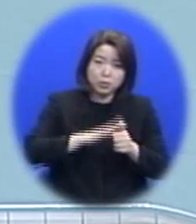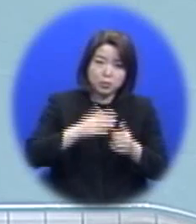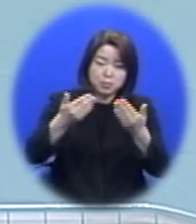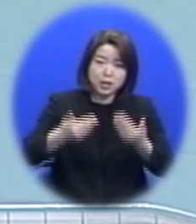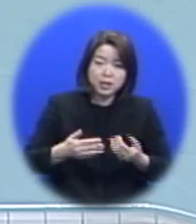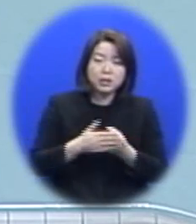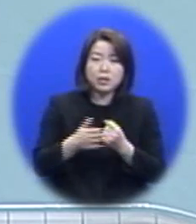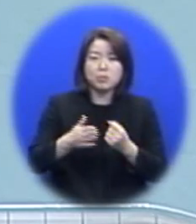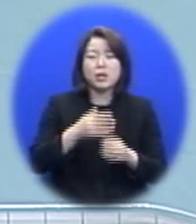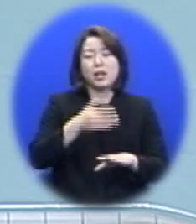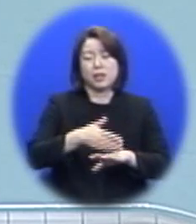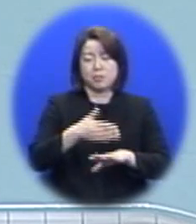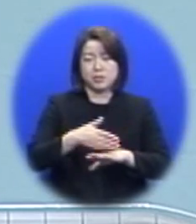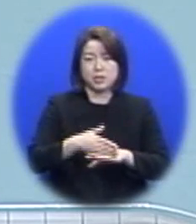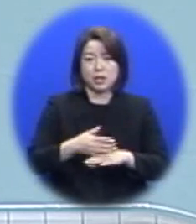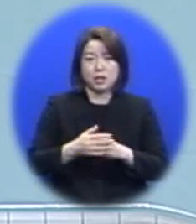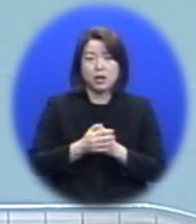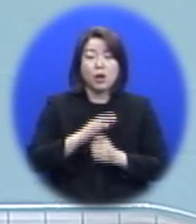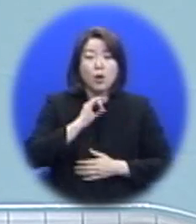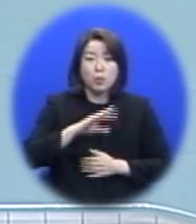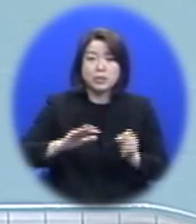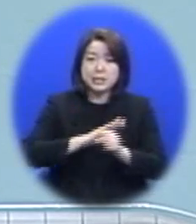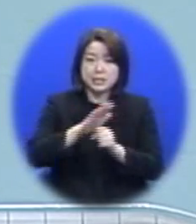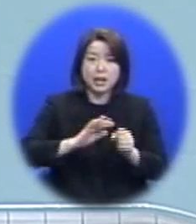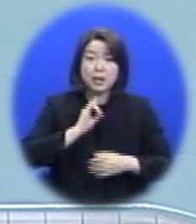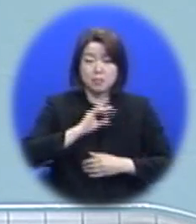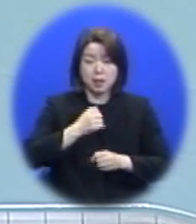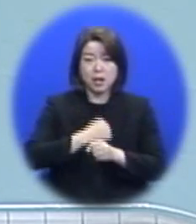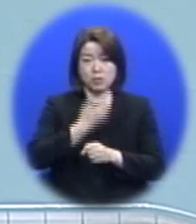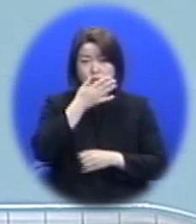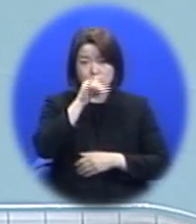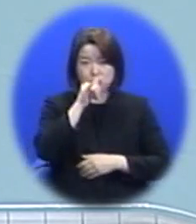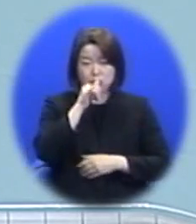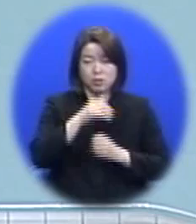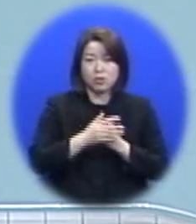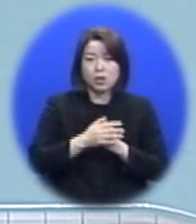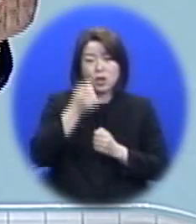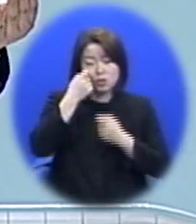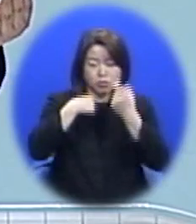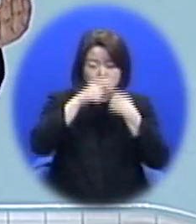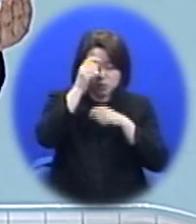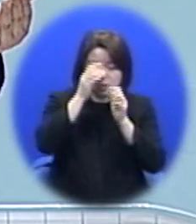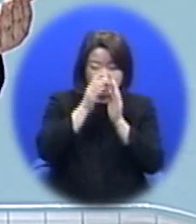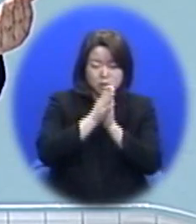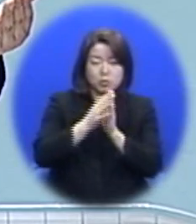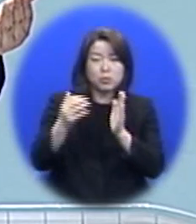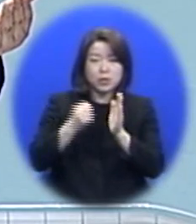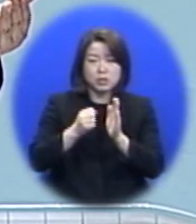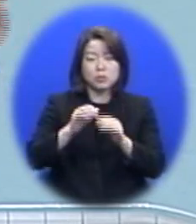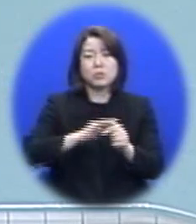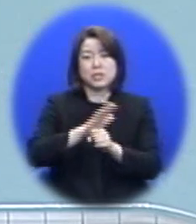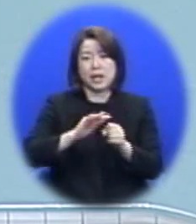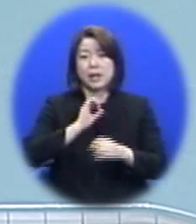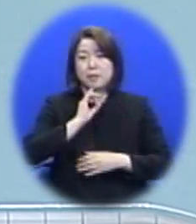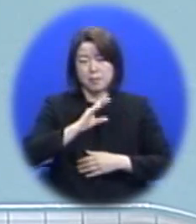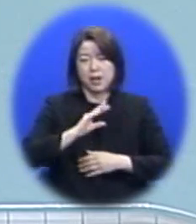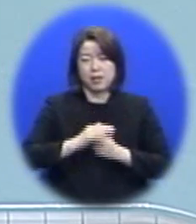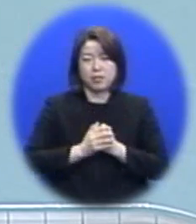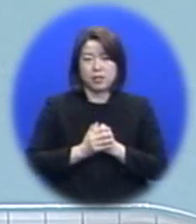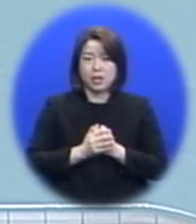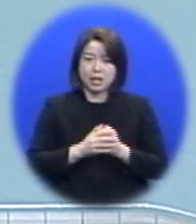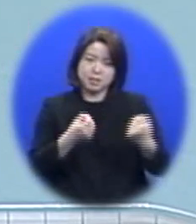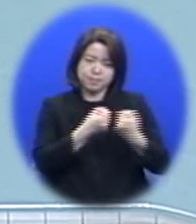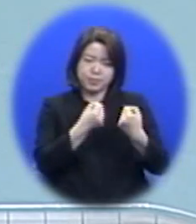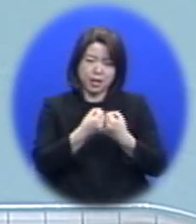감사해요. 오직 사랑만 할 뿐입니다. 눈물의 기도로 사랑만 할 뿐이에요. 다투거나